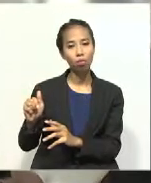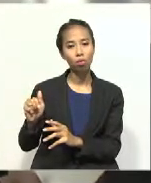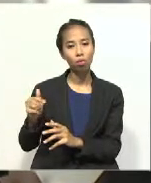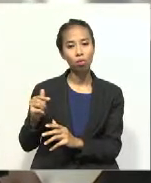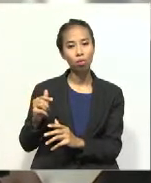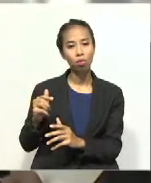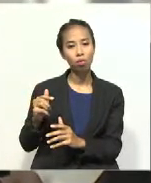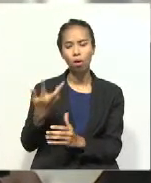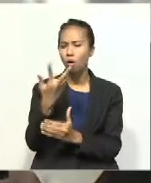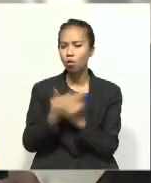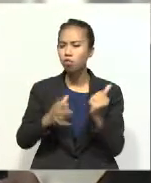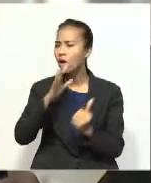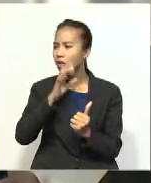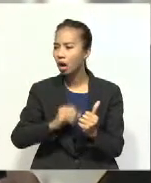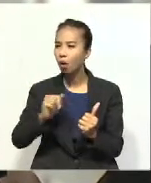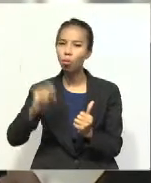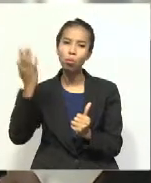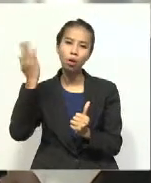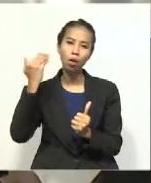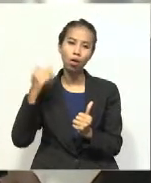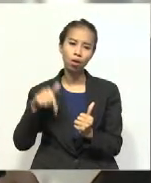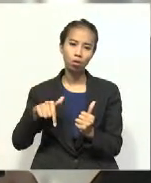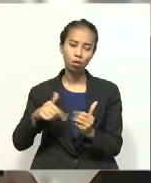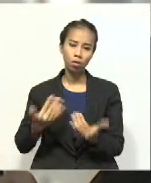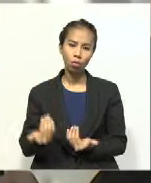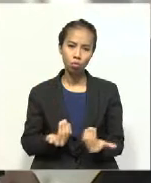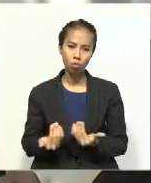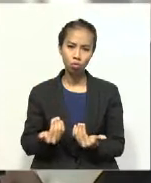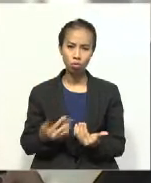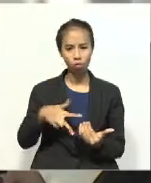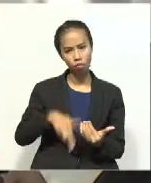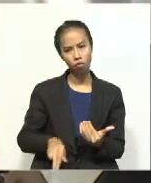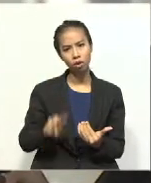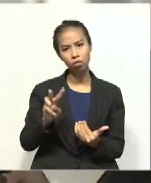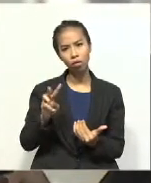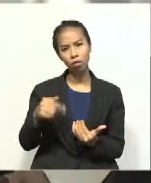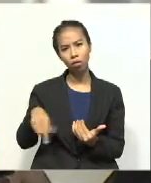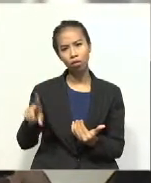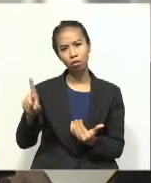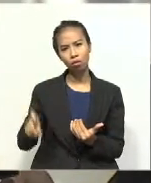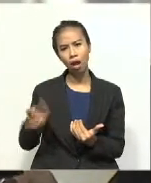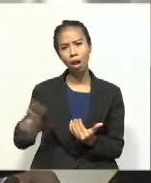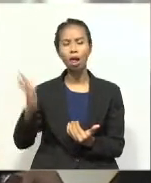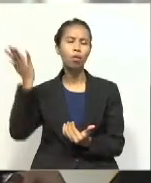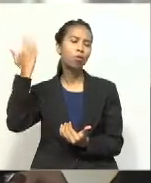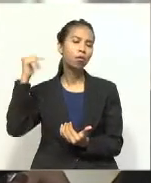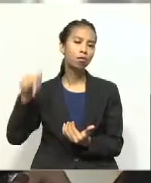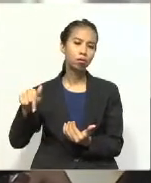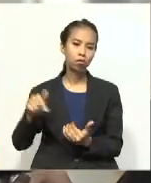งอยู่ด้วยกันแล้วก็มีลูกแฝดอยู่ในท้อง2คนก็ถูกสุนัขกัดตายเมื่อ 6-7 ปีที่